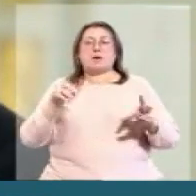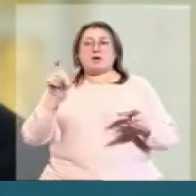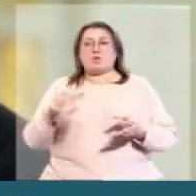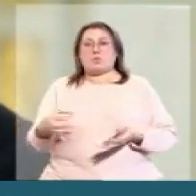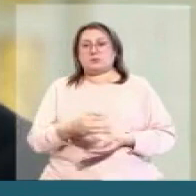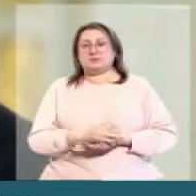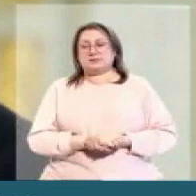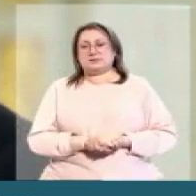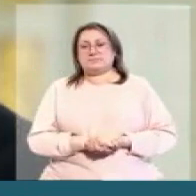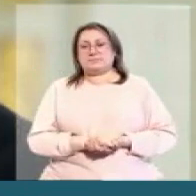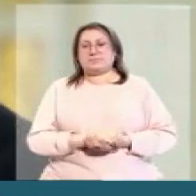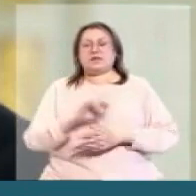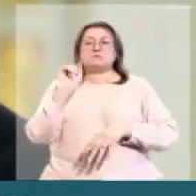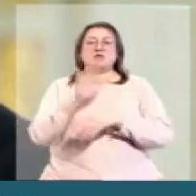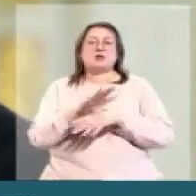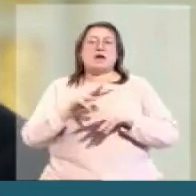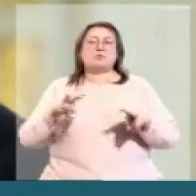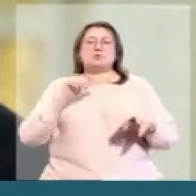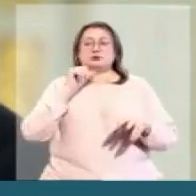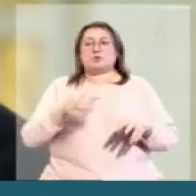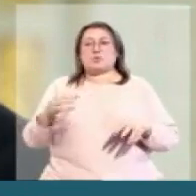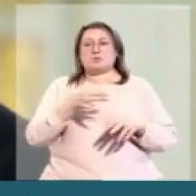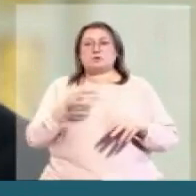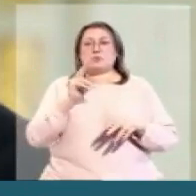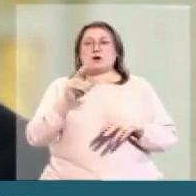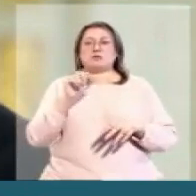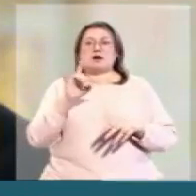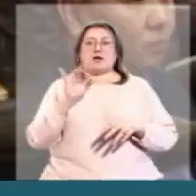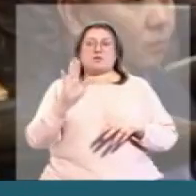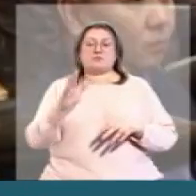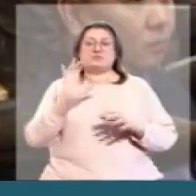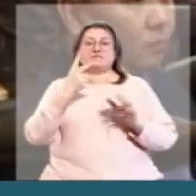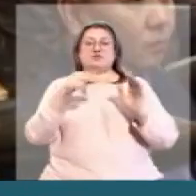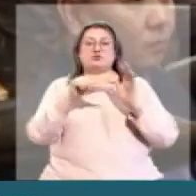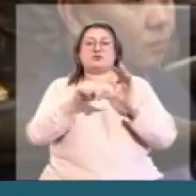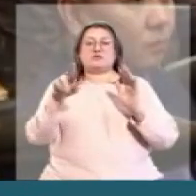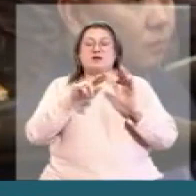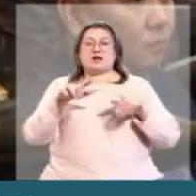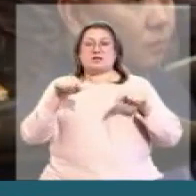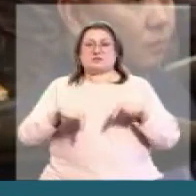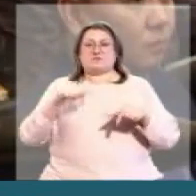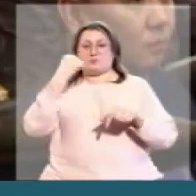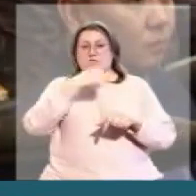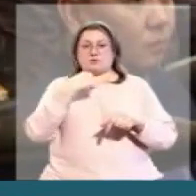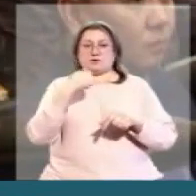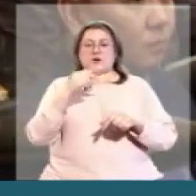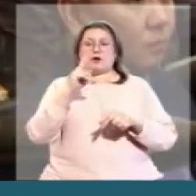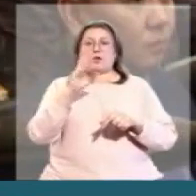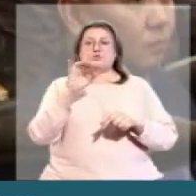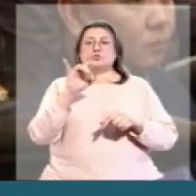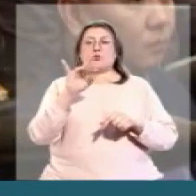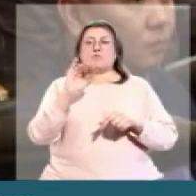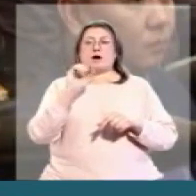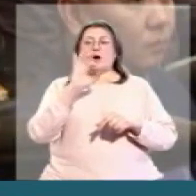области. Распоряжением акима Костанайской области Кумара Аксакалова с 26 января текущего года Качкурова